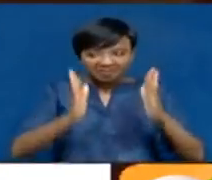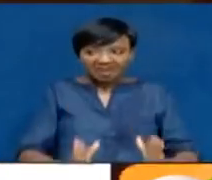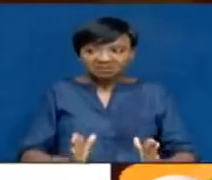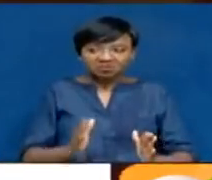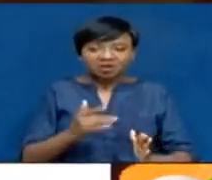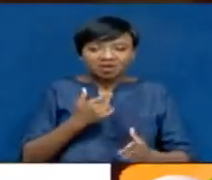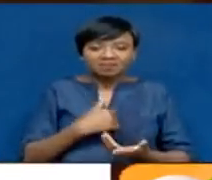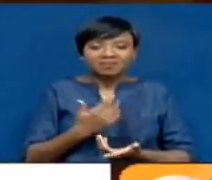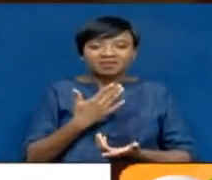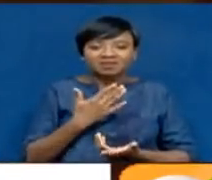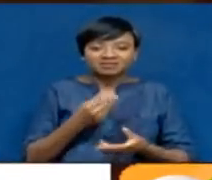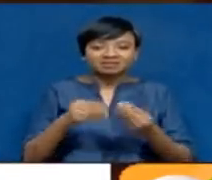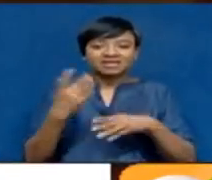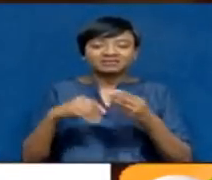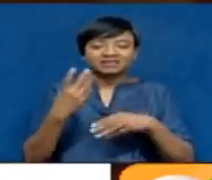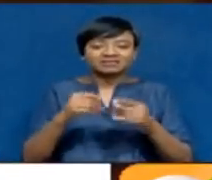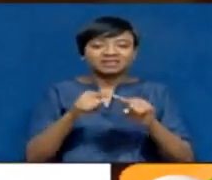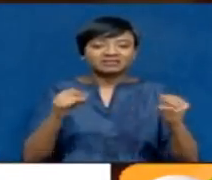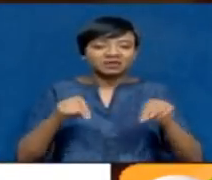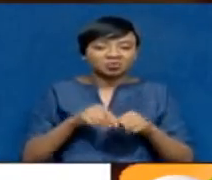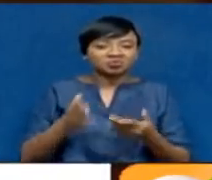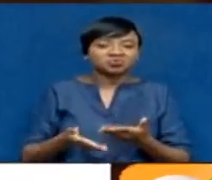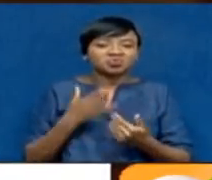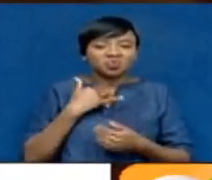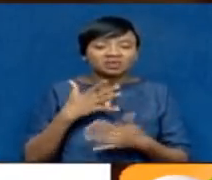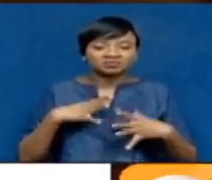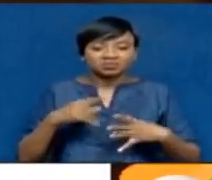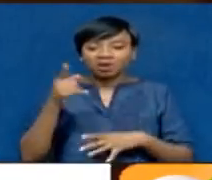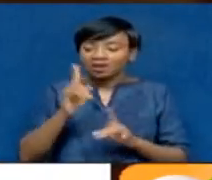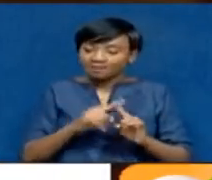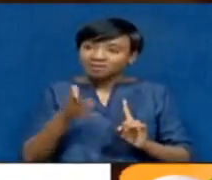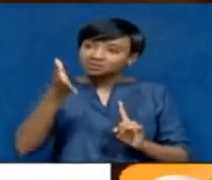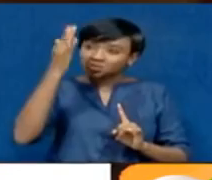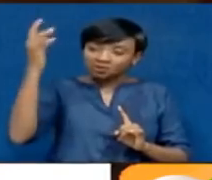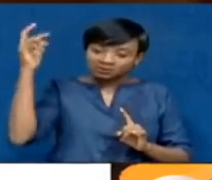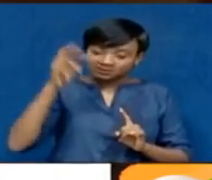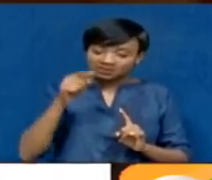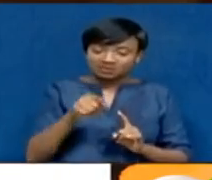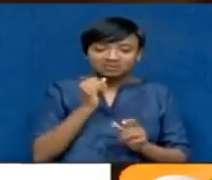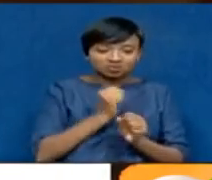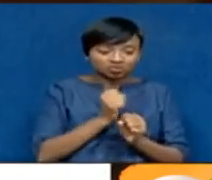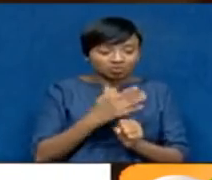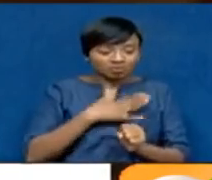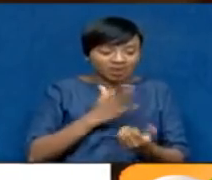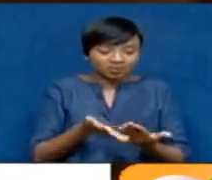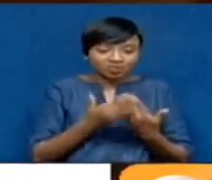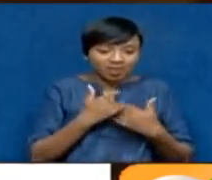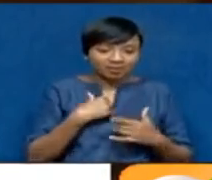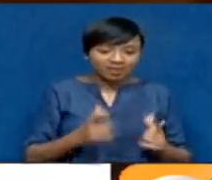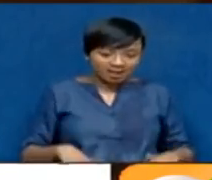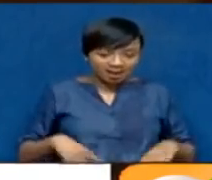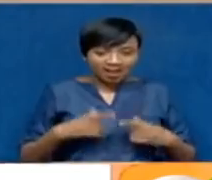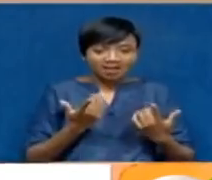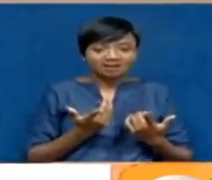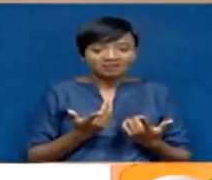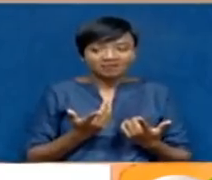njiani kwa barabara. Na mimi ninasema kwa Mwenyezi Mungu, hiyo ni kazi yangu, ninafanya nipate pesa baada ya kwenda